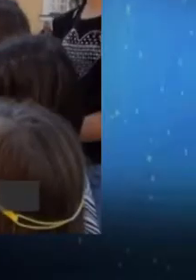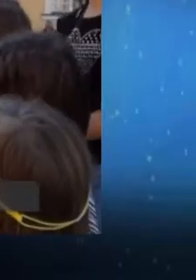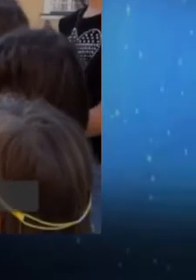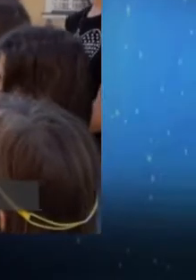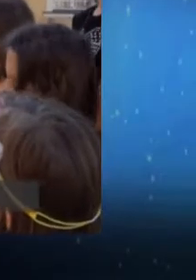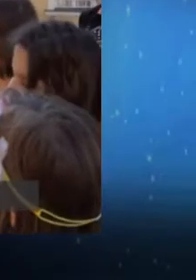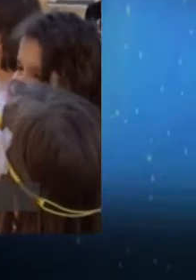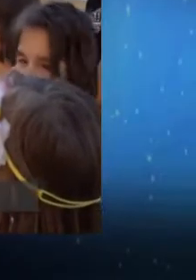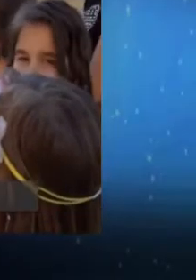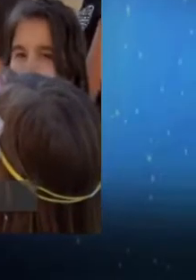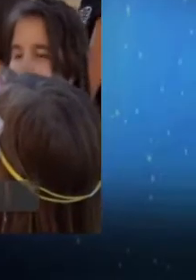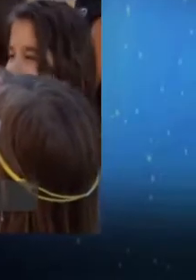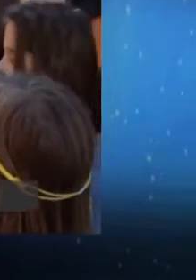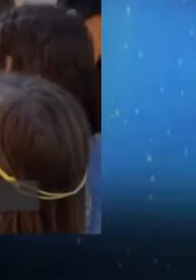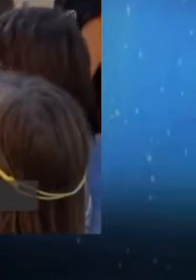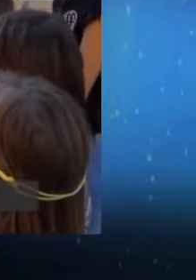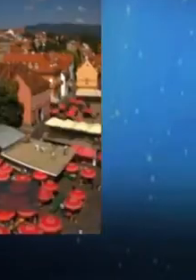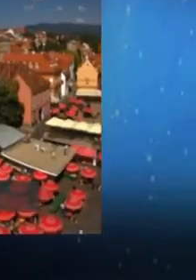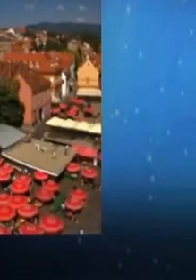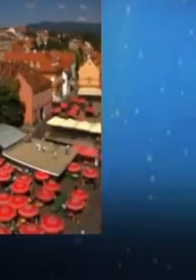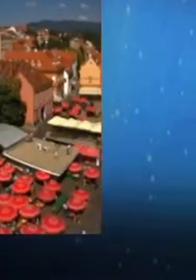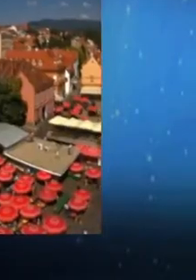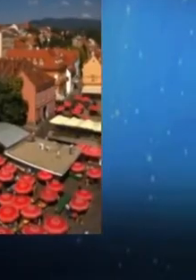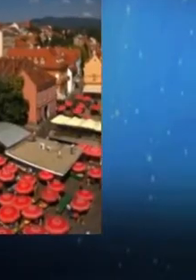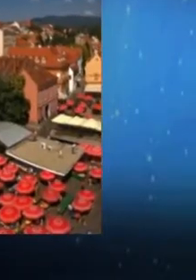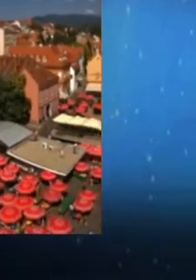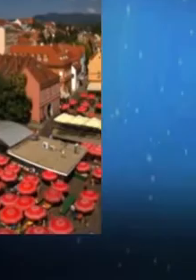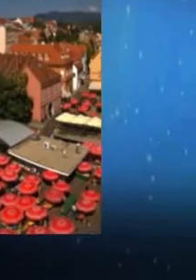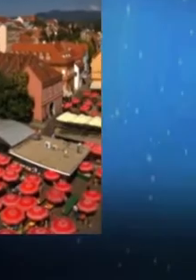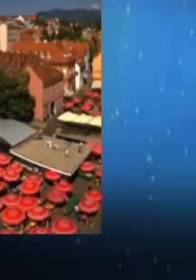Y eso, los parasoles coloridos.